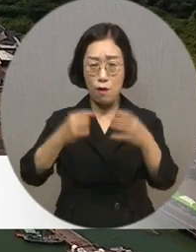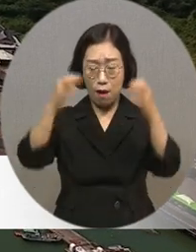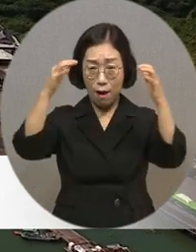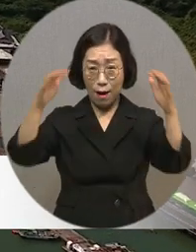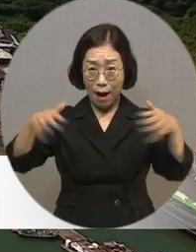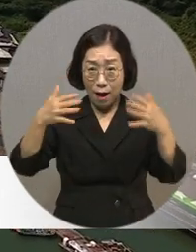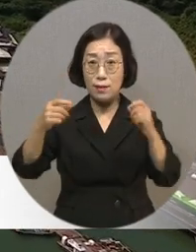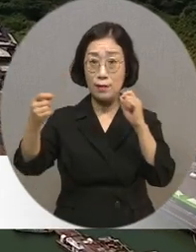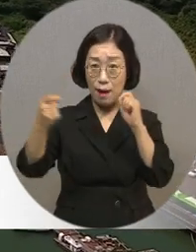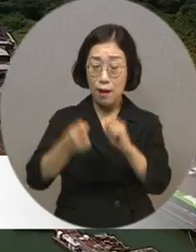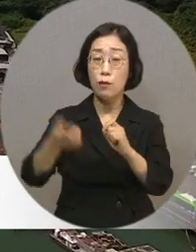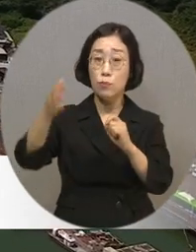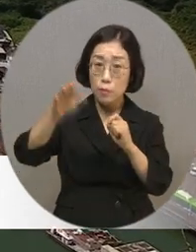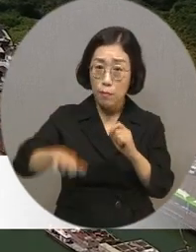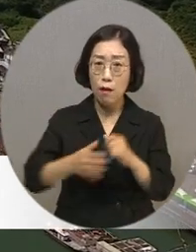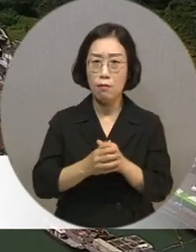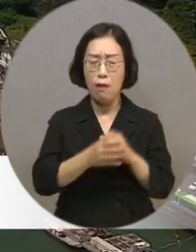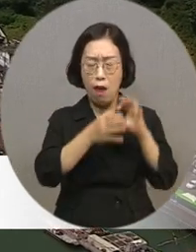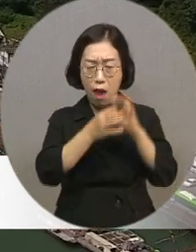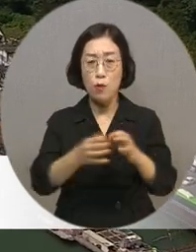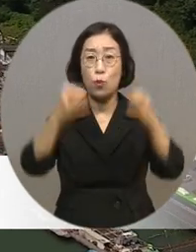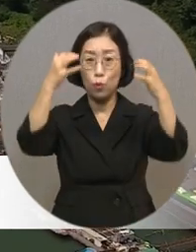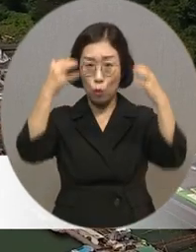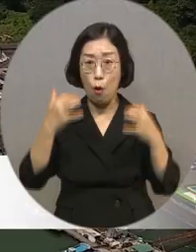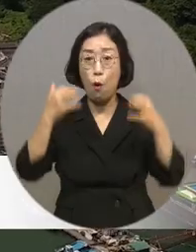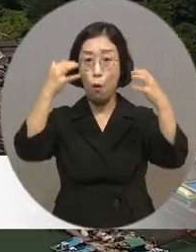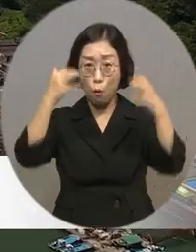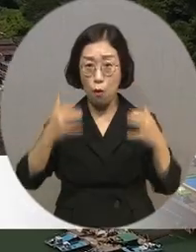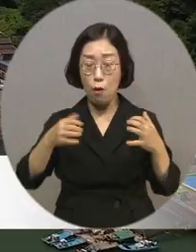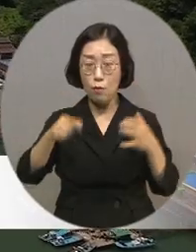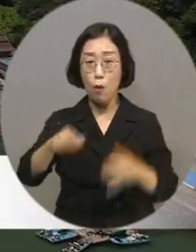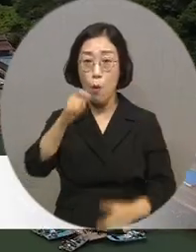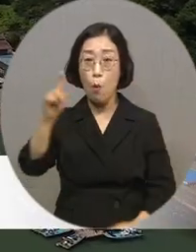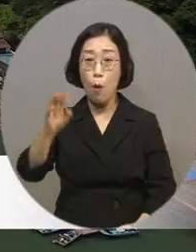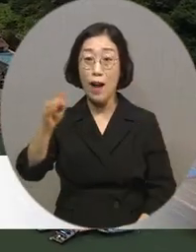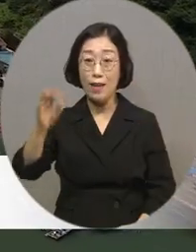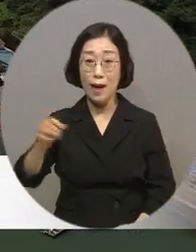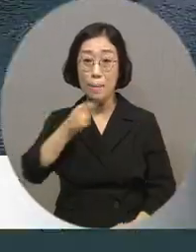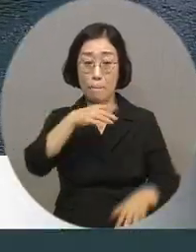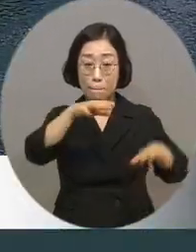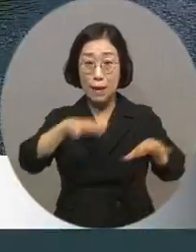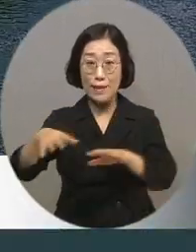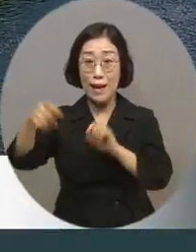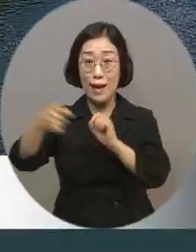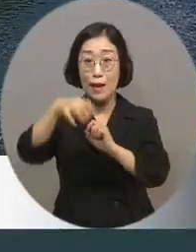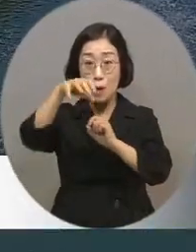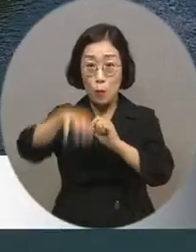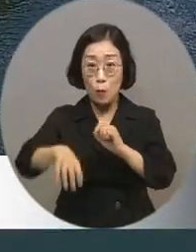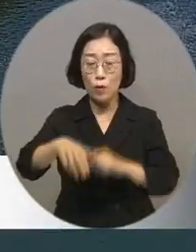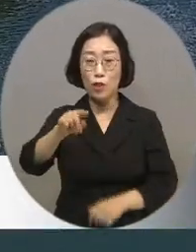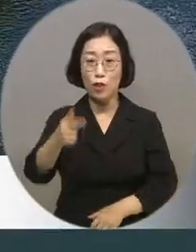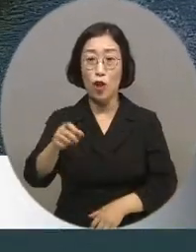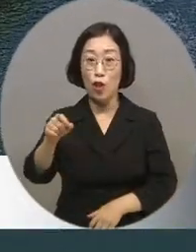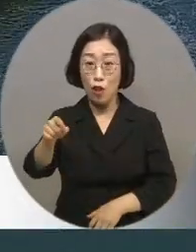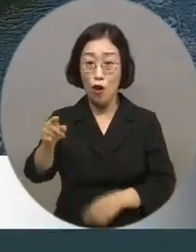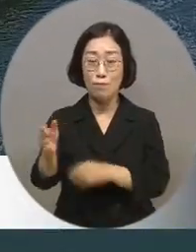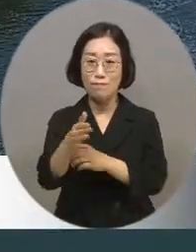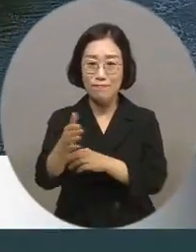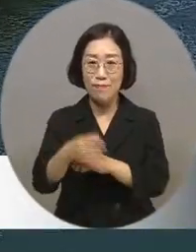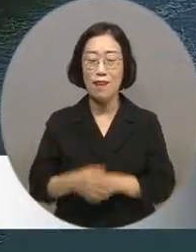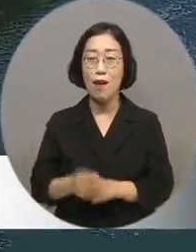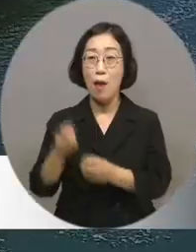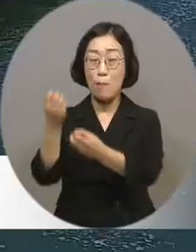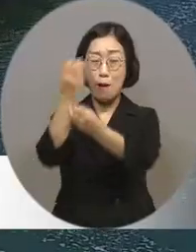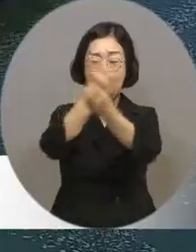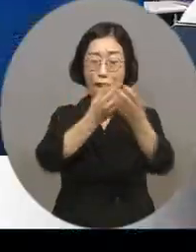무더위에도 지난 23일부터 3일 동안 광양 망덕포구에서 전어, 별헤는 밤을